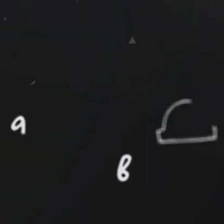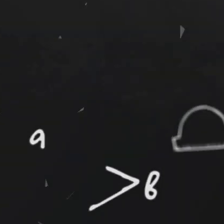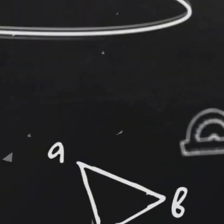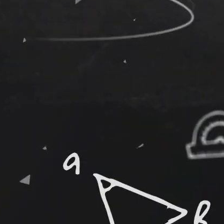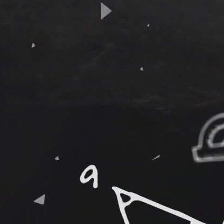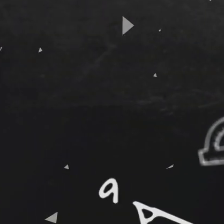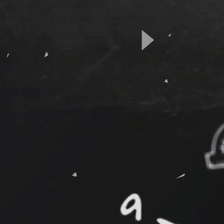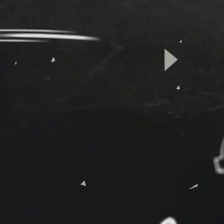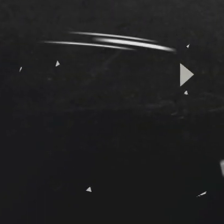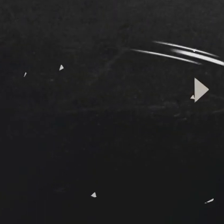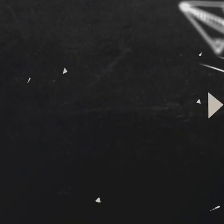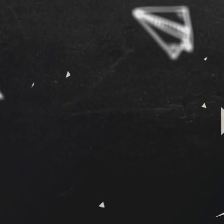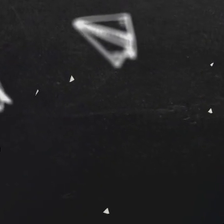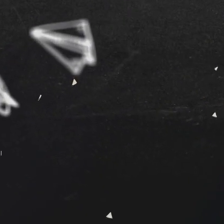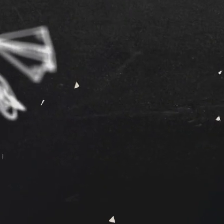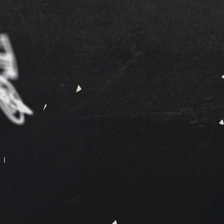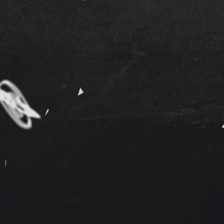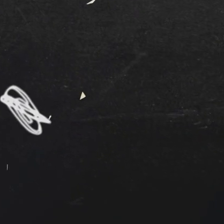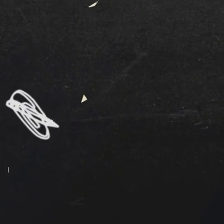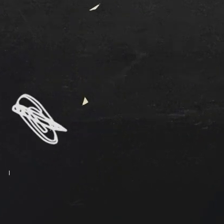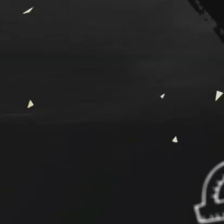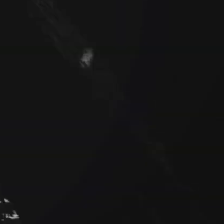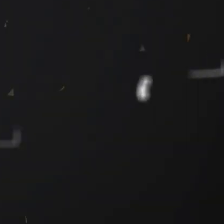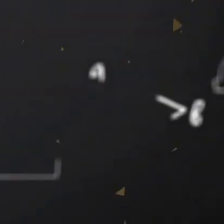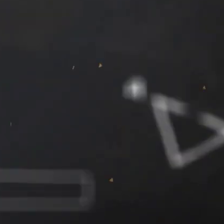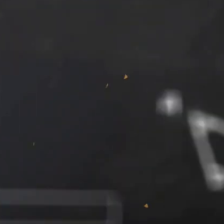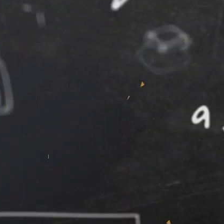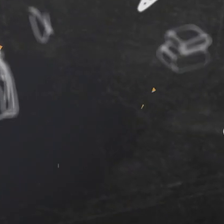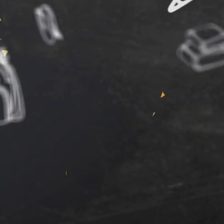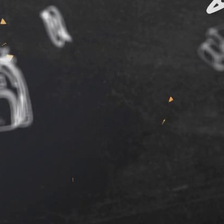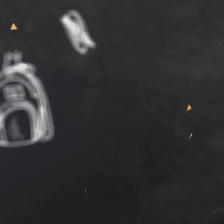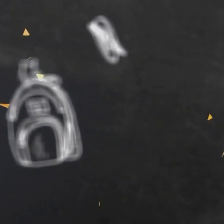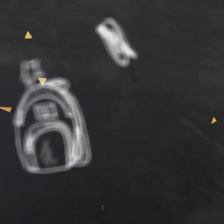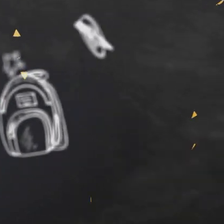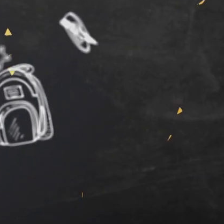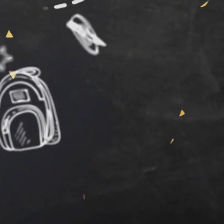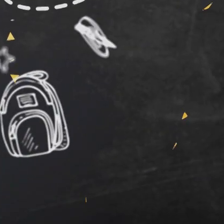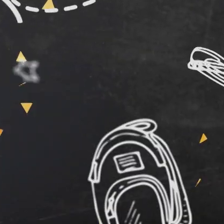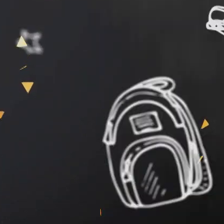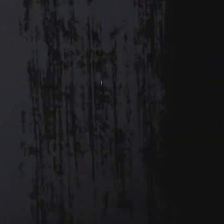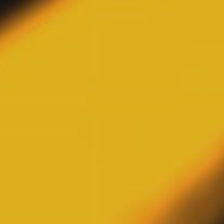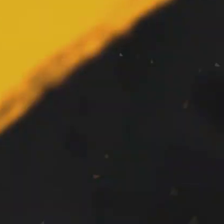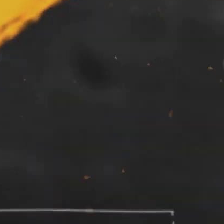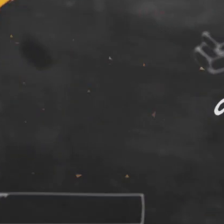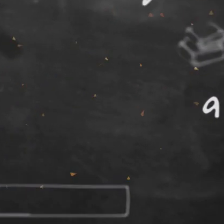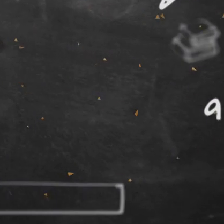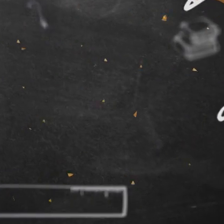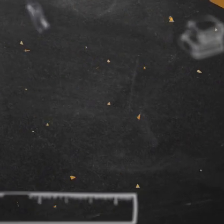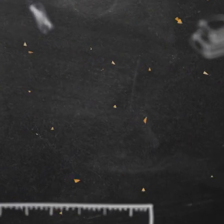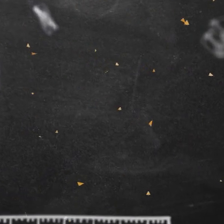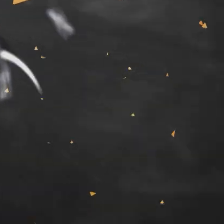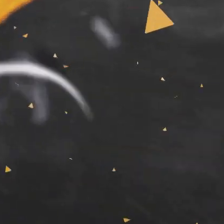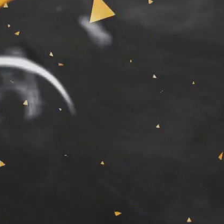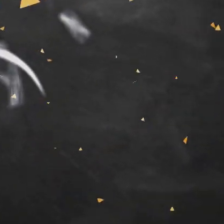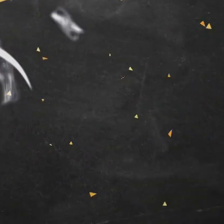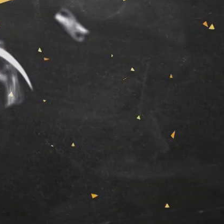སོིག མཁ དང སྒེ དང ལུག